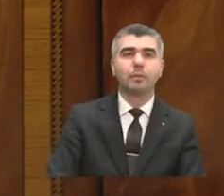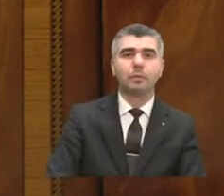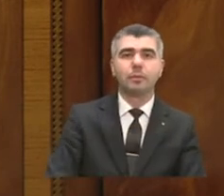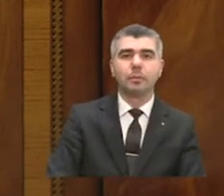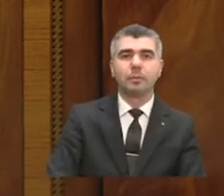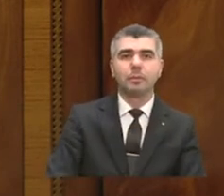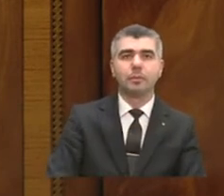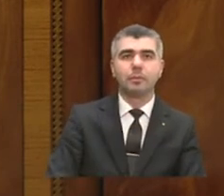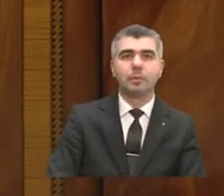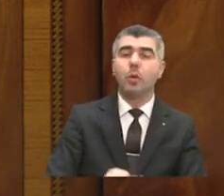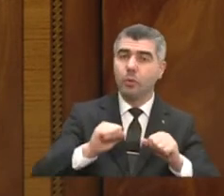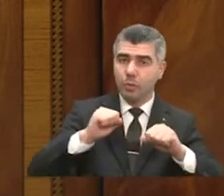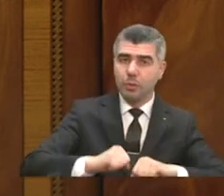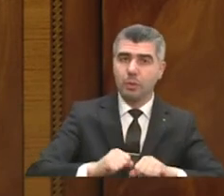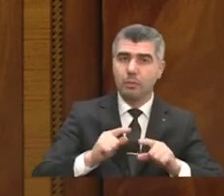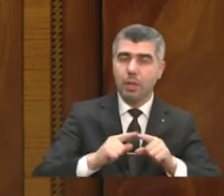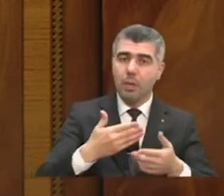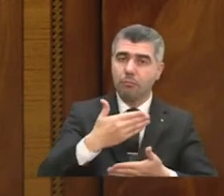conclusion,